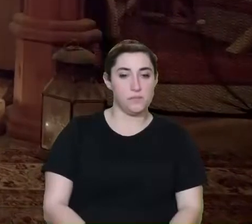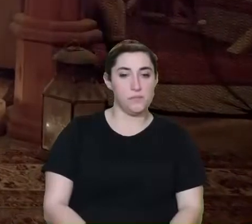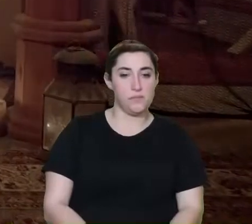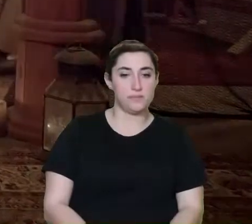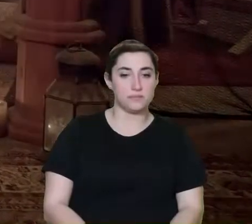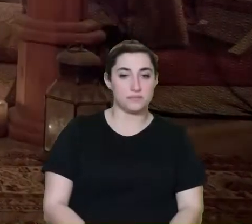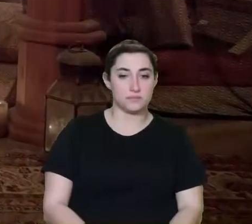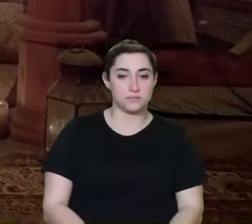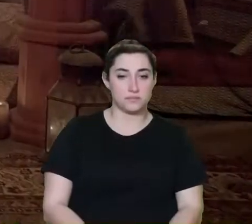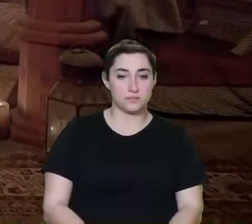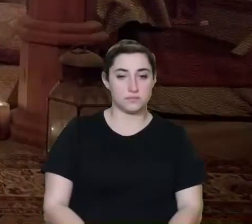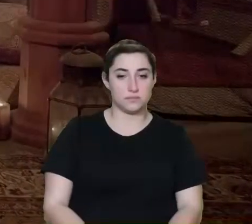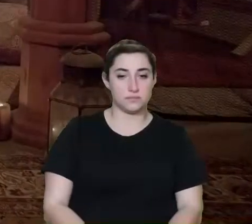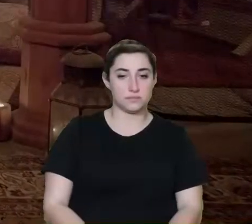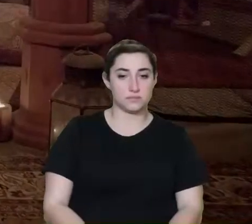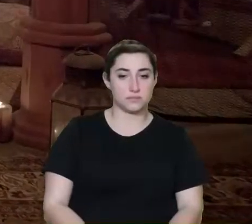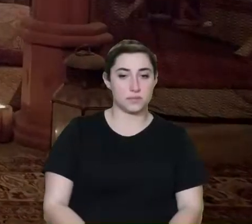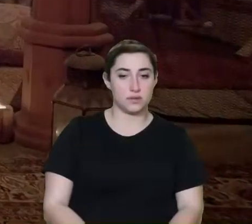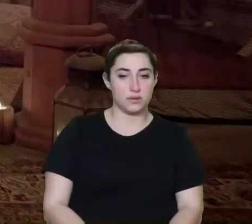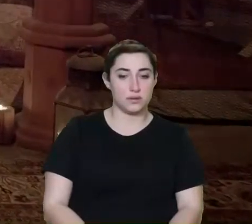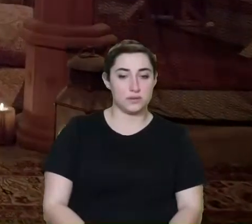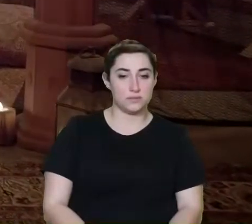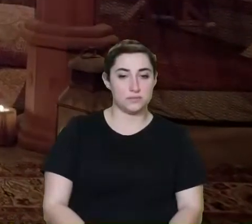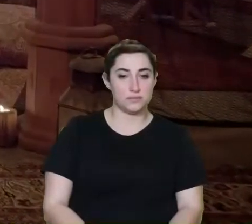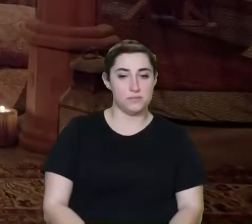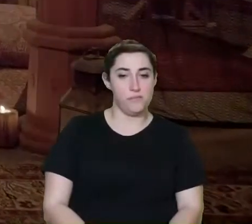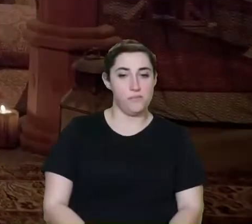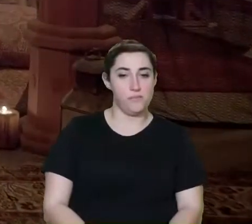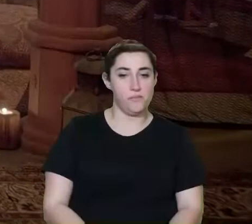Katip evrağı bırakırken Yunus karşısındaki mindere yöneldi.